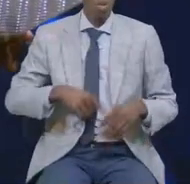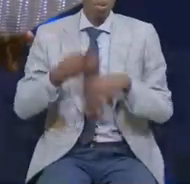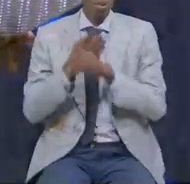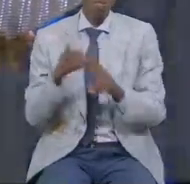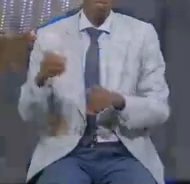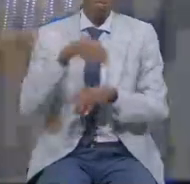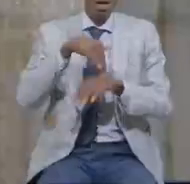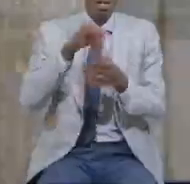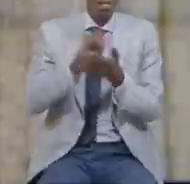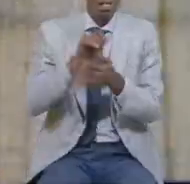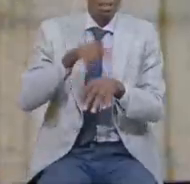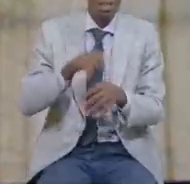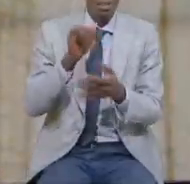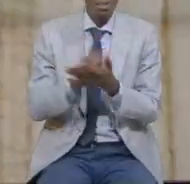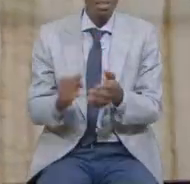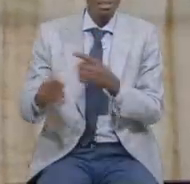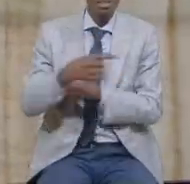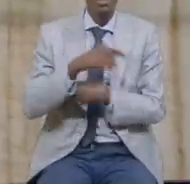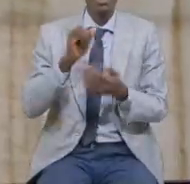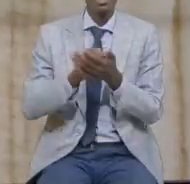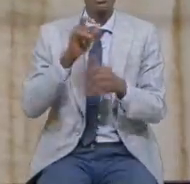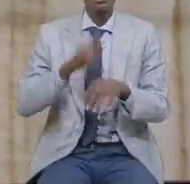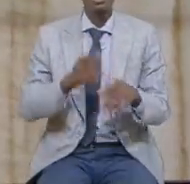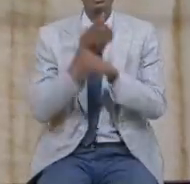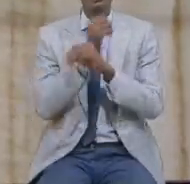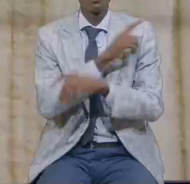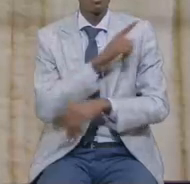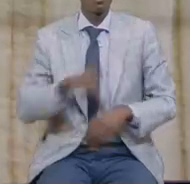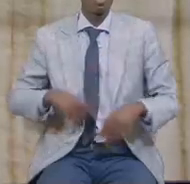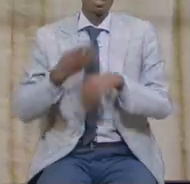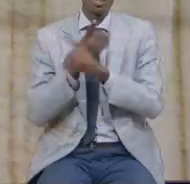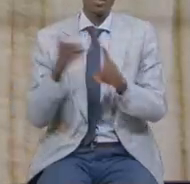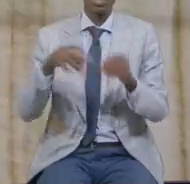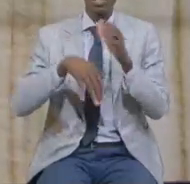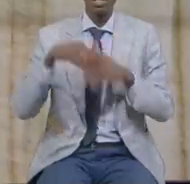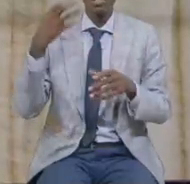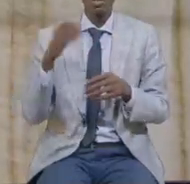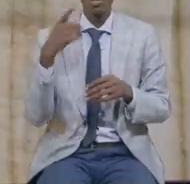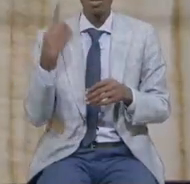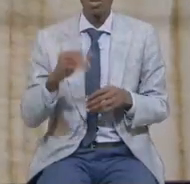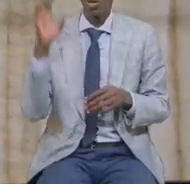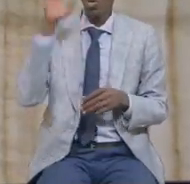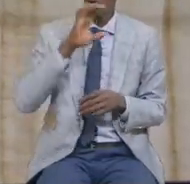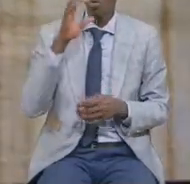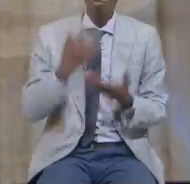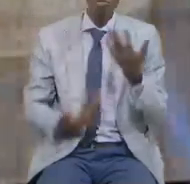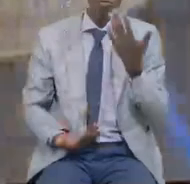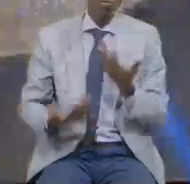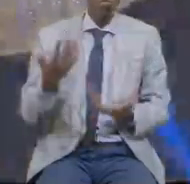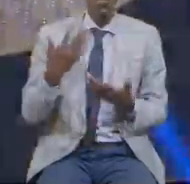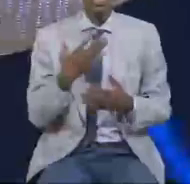jour-là. Le Seigneur les a délivrés de la fournaise ardente. Maintenant, ils sont au ciel. Le Seigneur les a